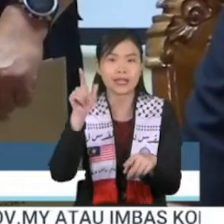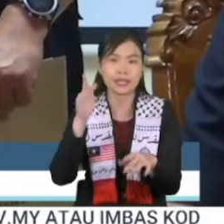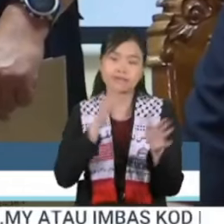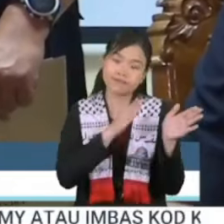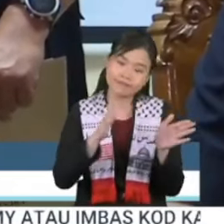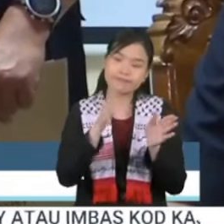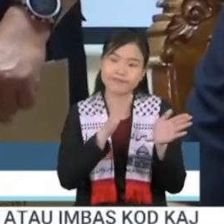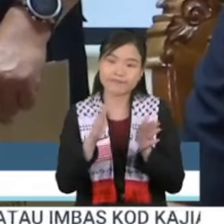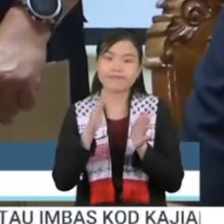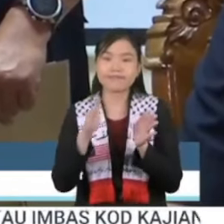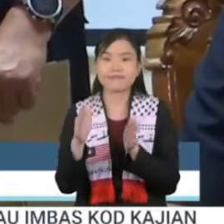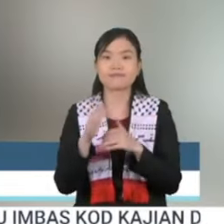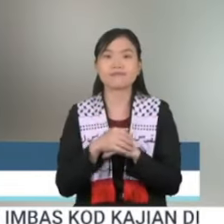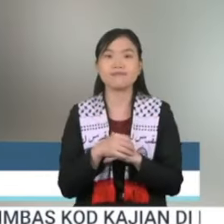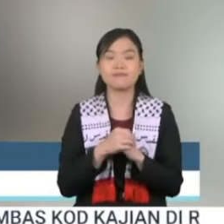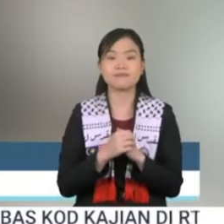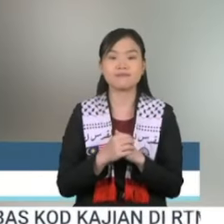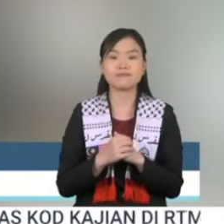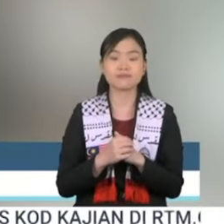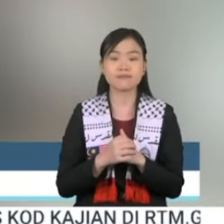aturkan dari segi pihak keselamatan.